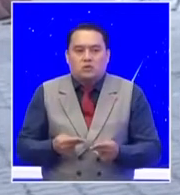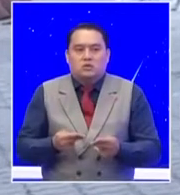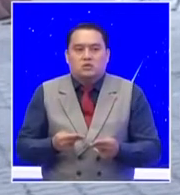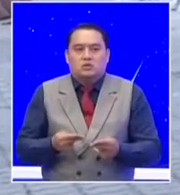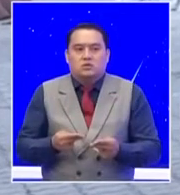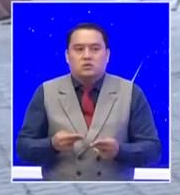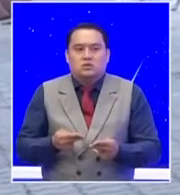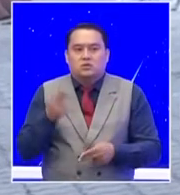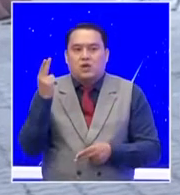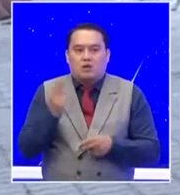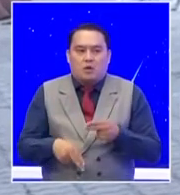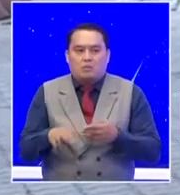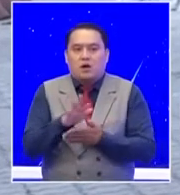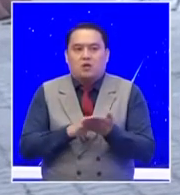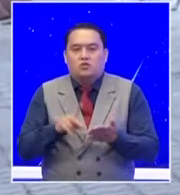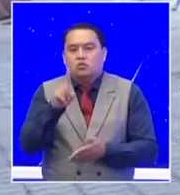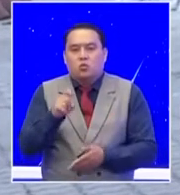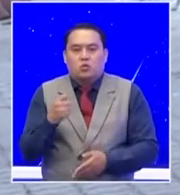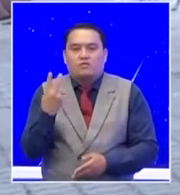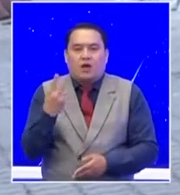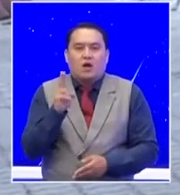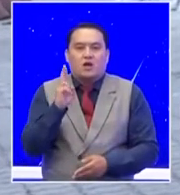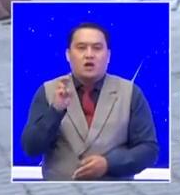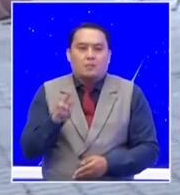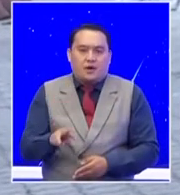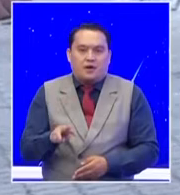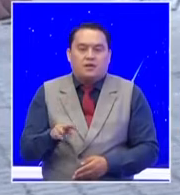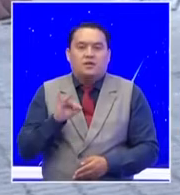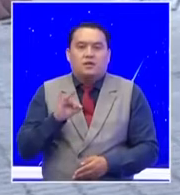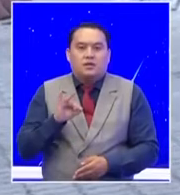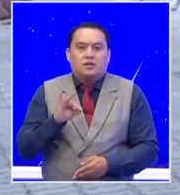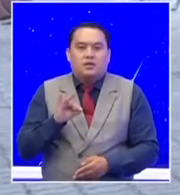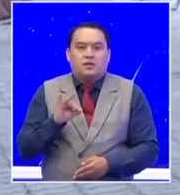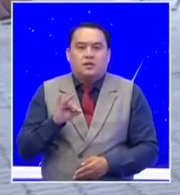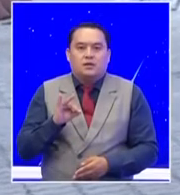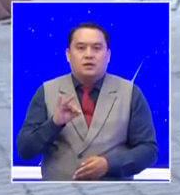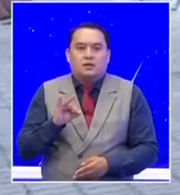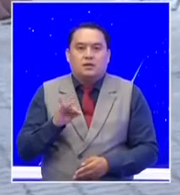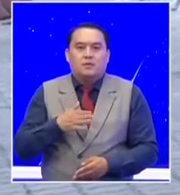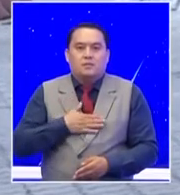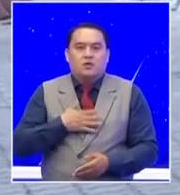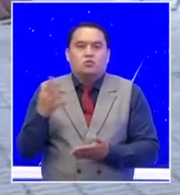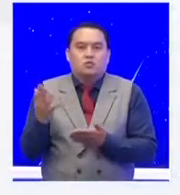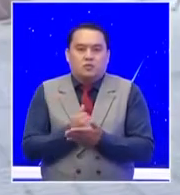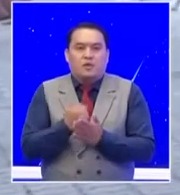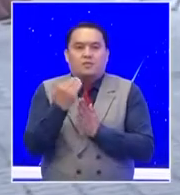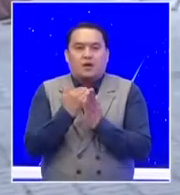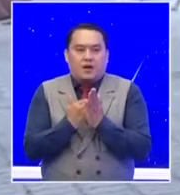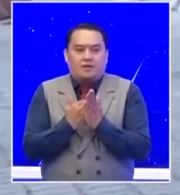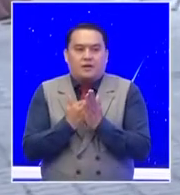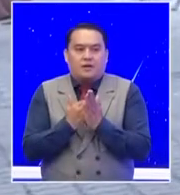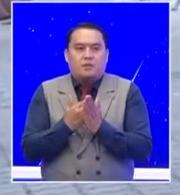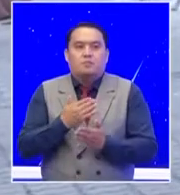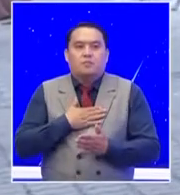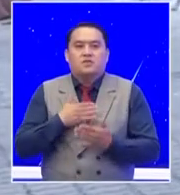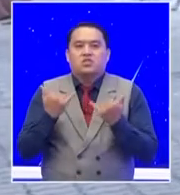Абдашман, протяженность 2 километра. И так, в принципе, мы успеваем по графике. Мы сейчас